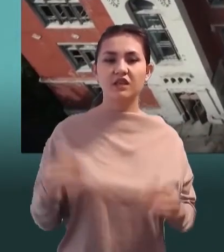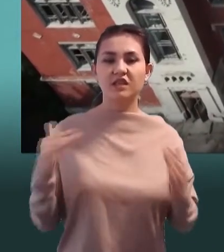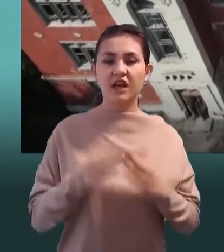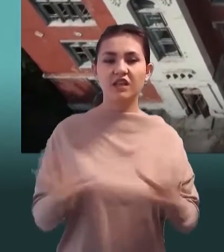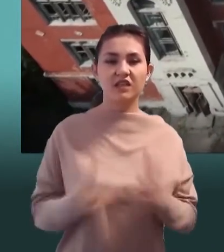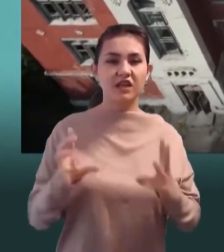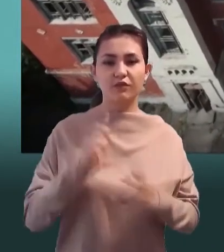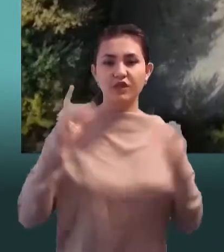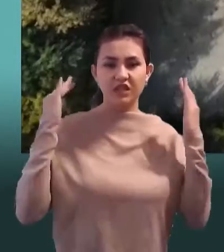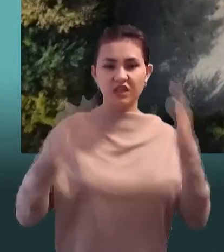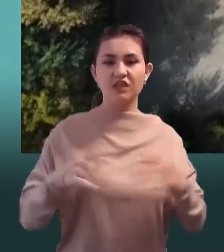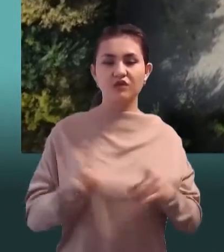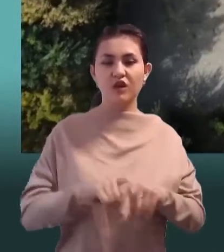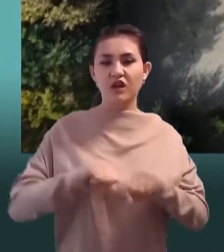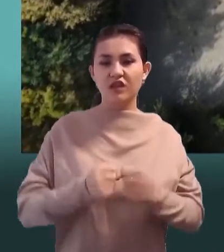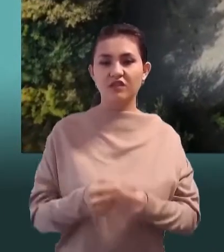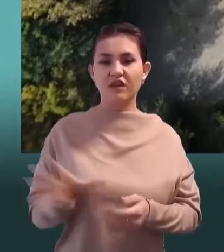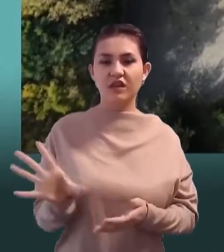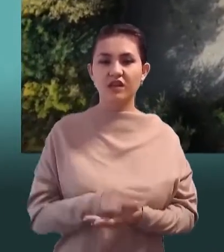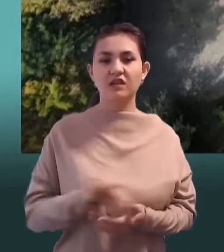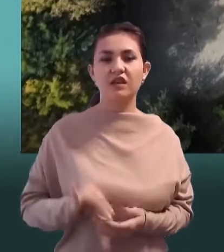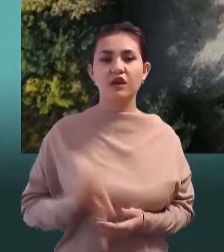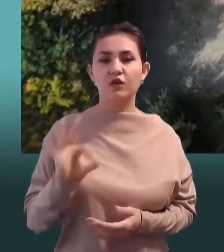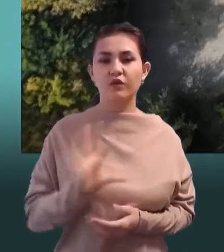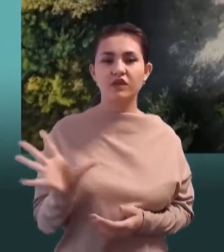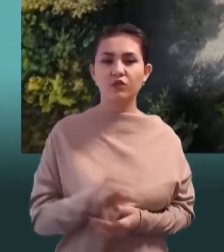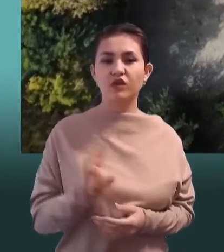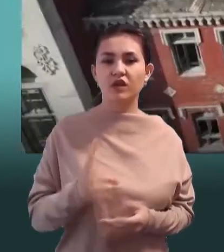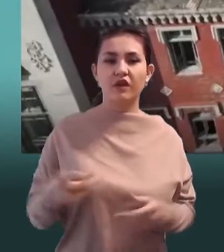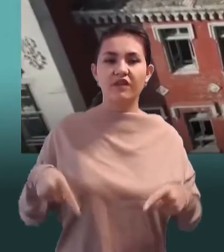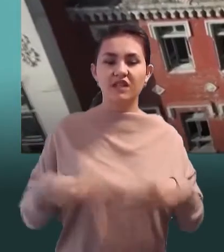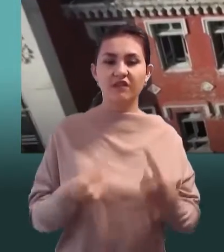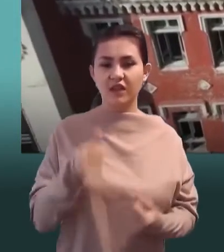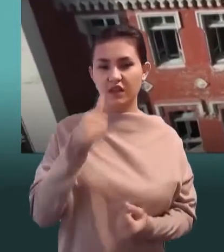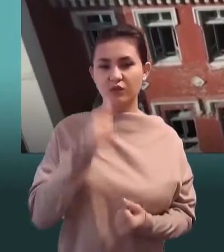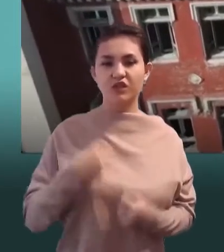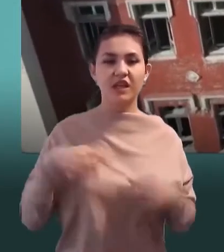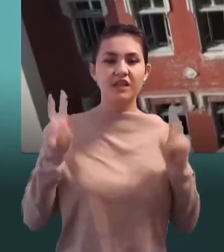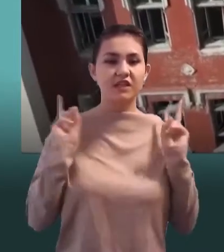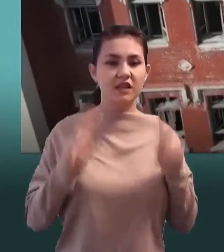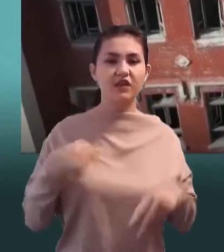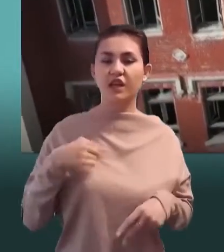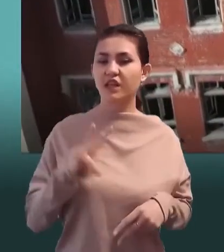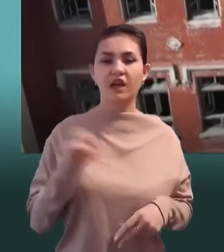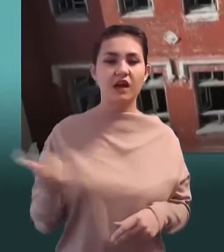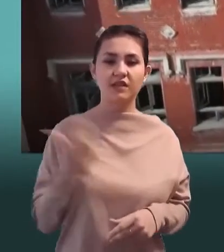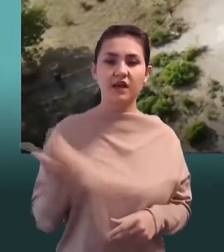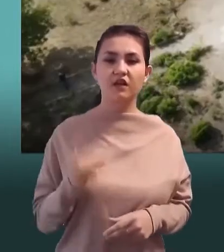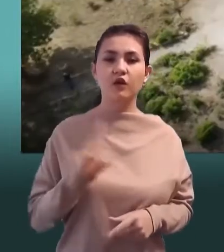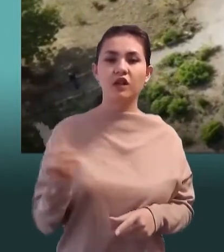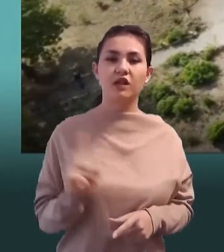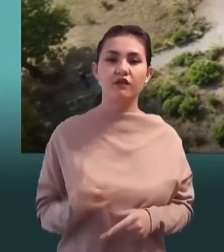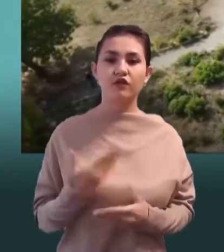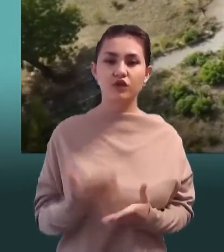уже развалилось и тоже, судя по всему, не подлежит восстановлению. Я не знаю, я не хозяин, но для того, чтобы вот